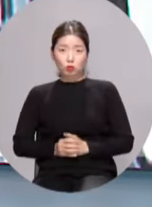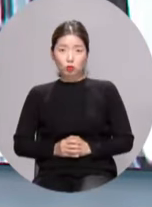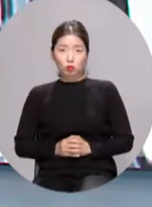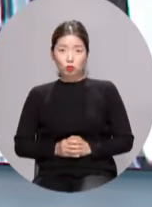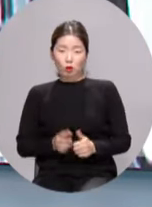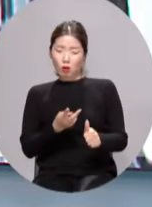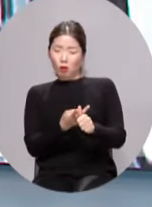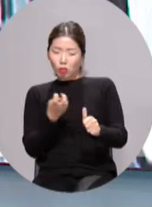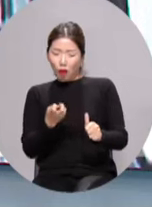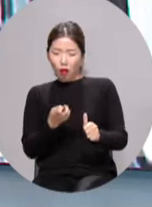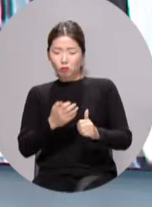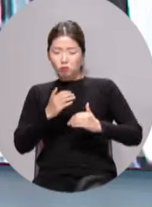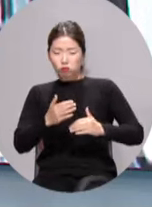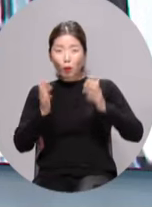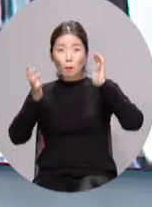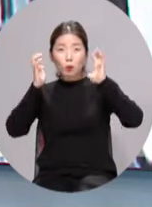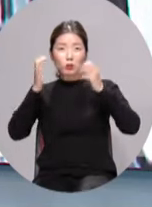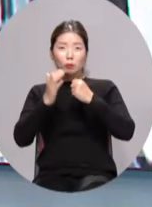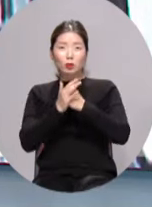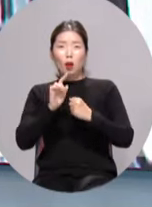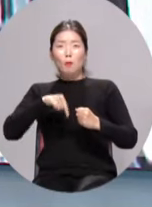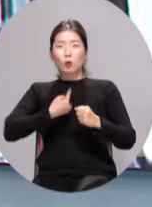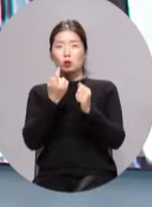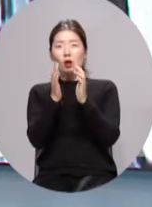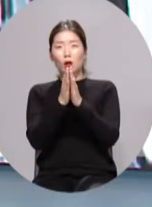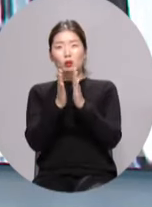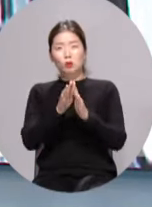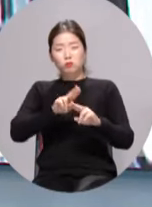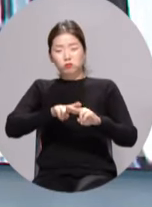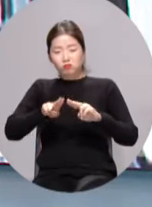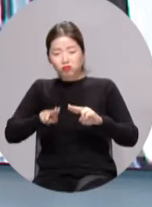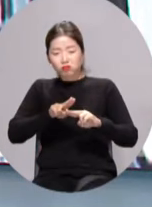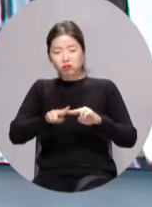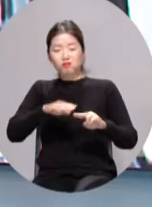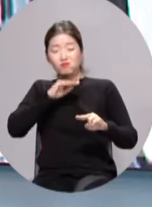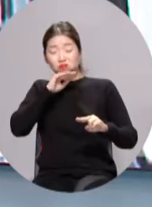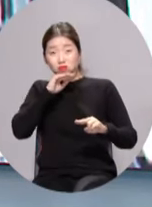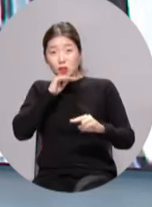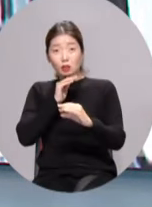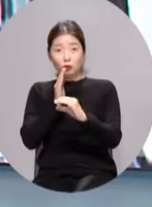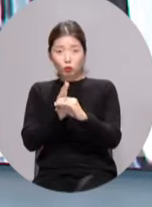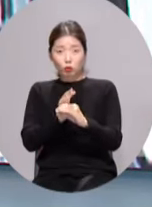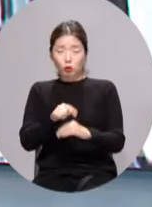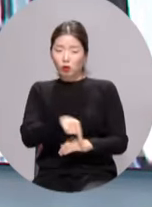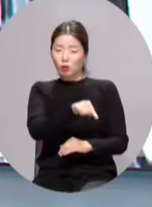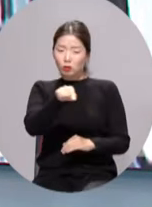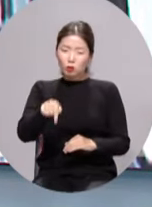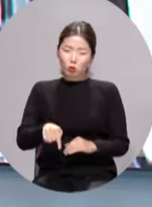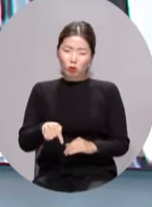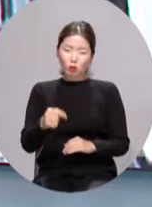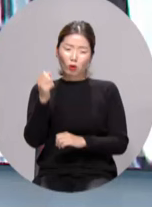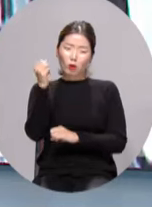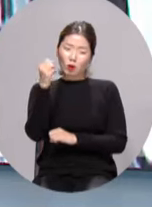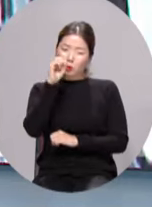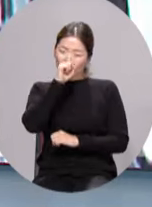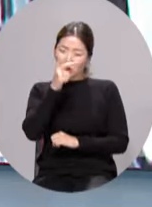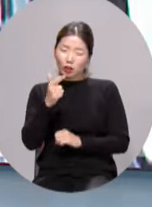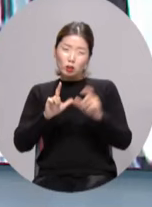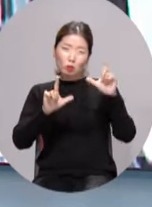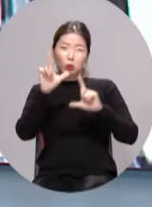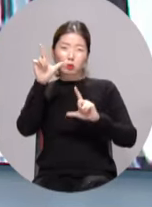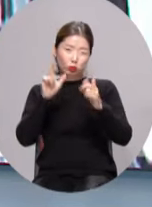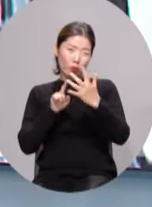탄핵 절차가 너무 복잡해 결국 자진 사태만 기다리는 상황이 벌어지면서 협동조합에 민낯을 드러낸 것 아니냐는